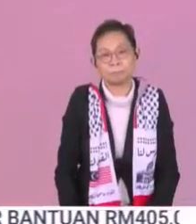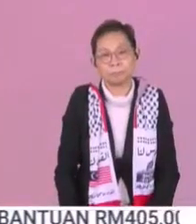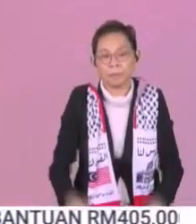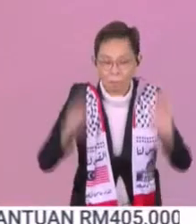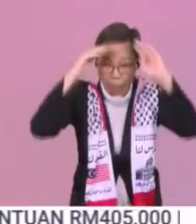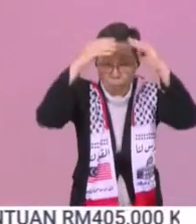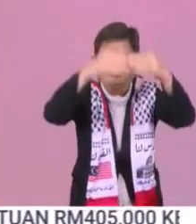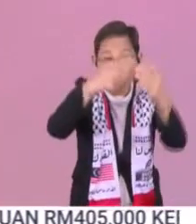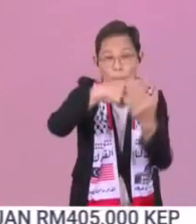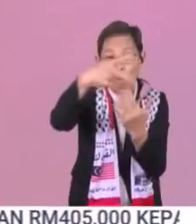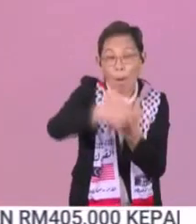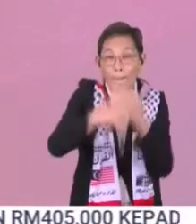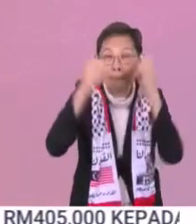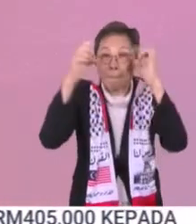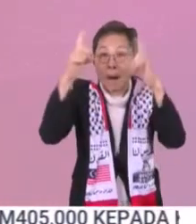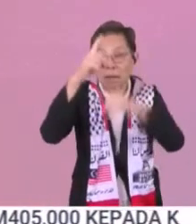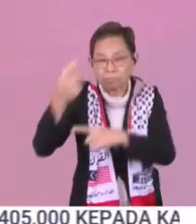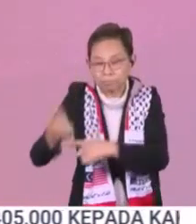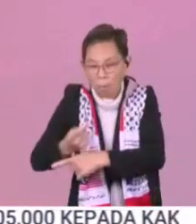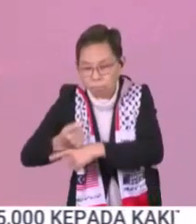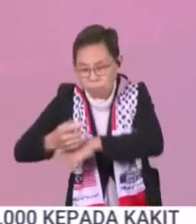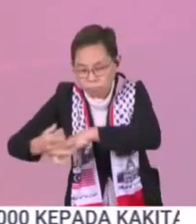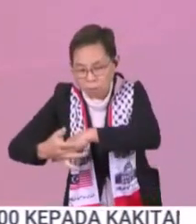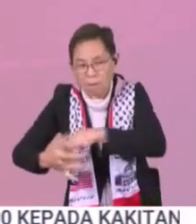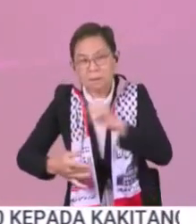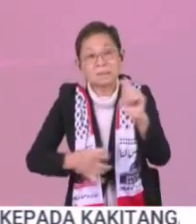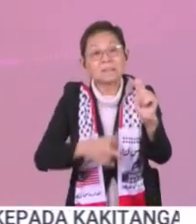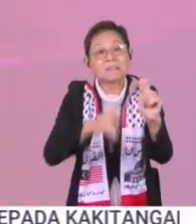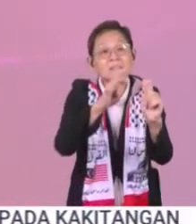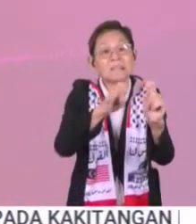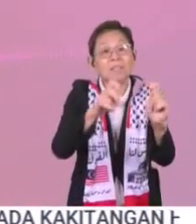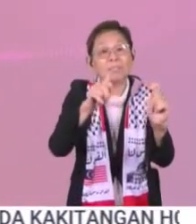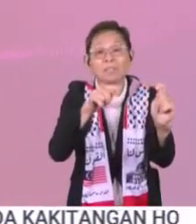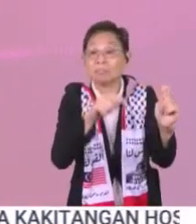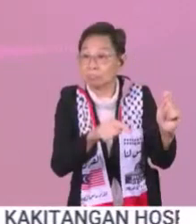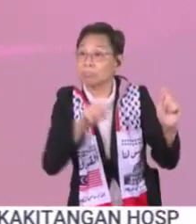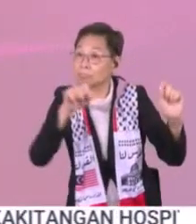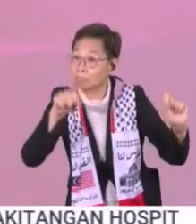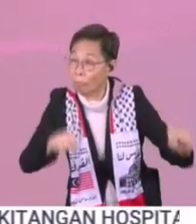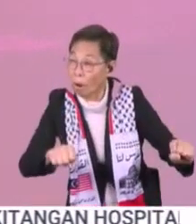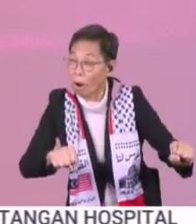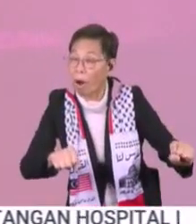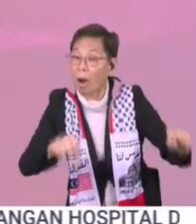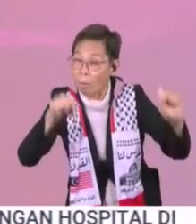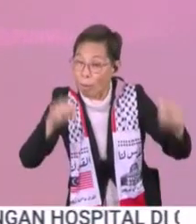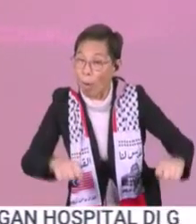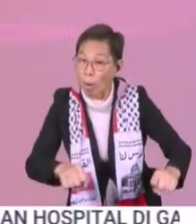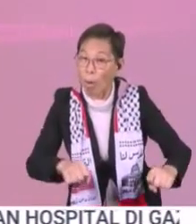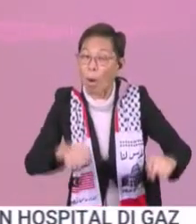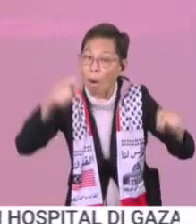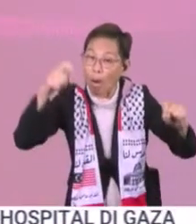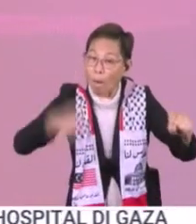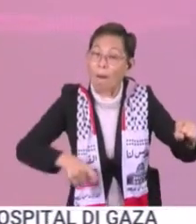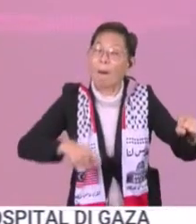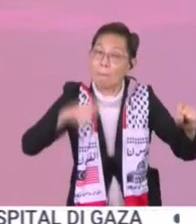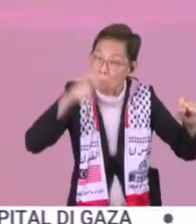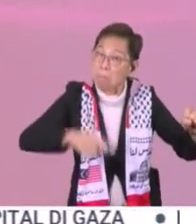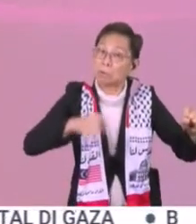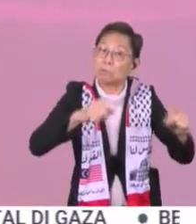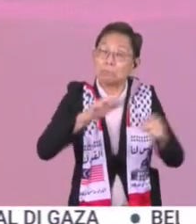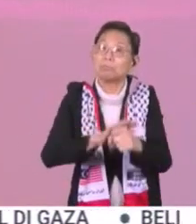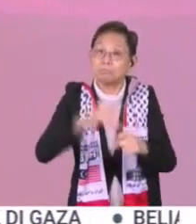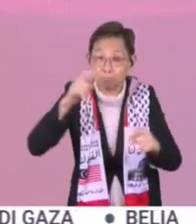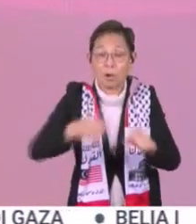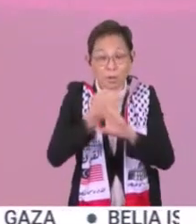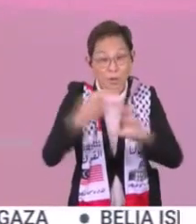Penekanan terhadap program pendidikan dan latihan teknikal dan vokasional TVET bukan sahaja dapat memenuhi keperluan tinggi sektor industri di